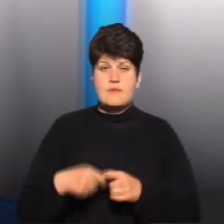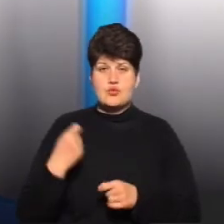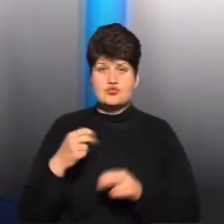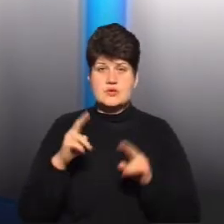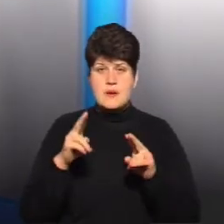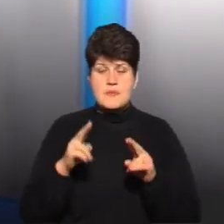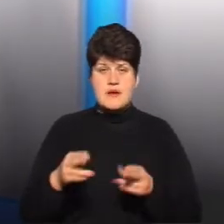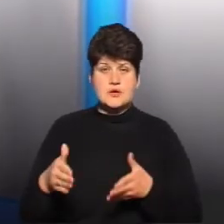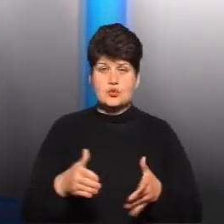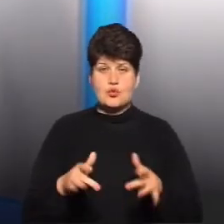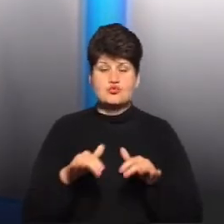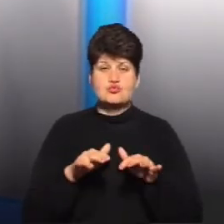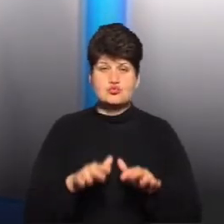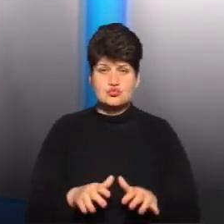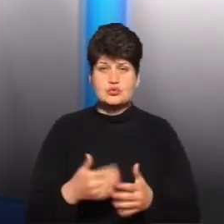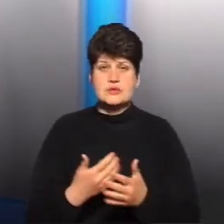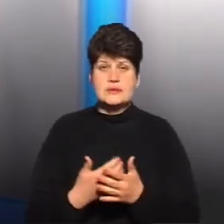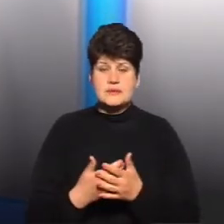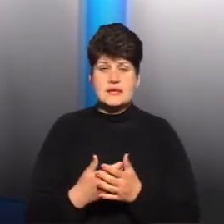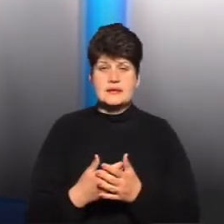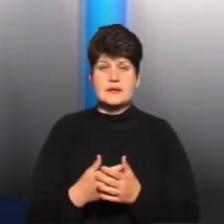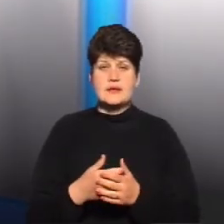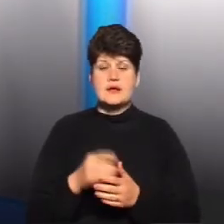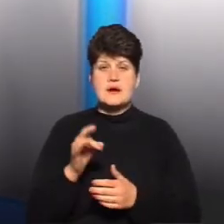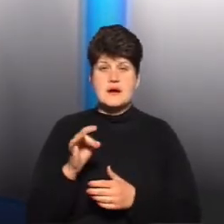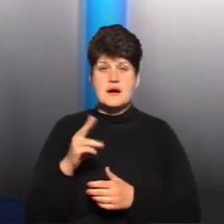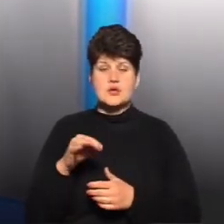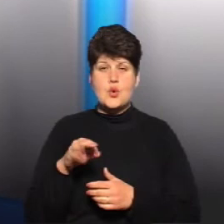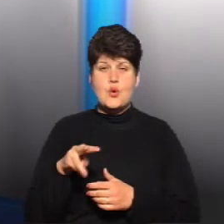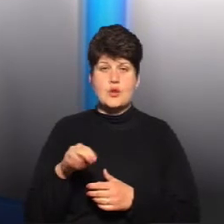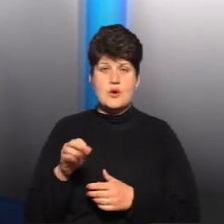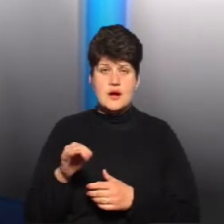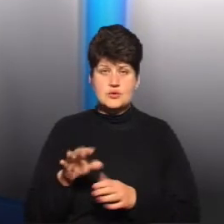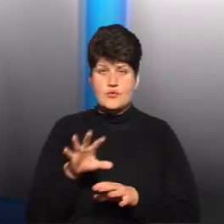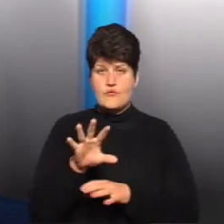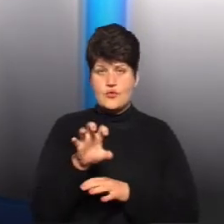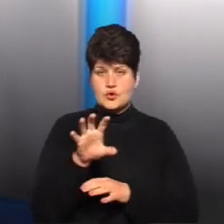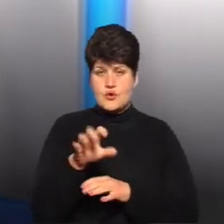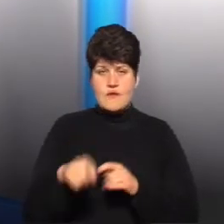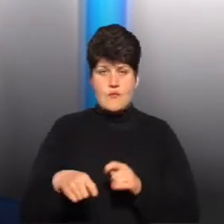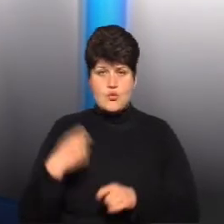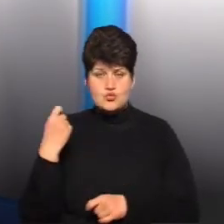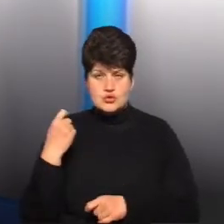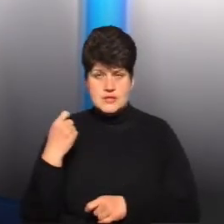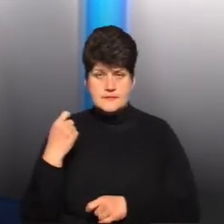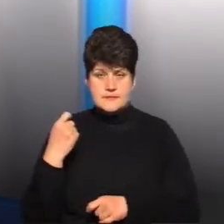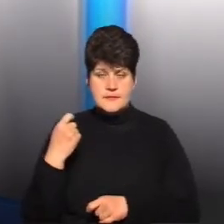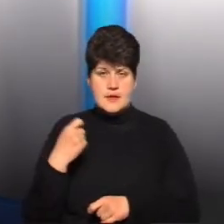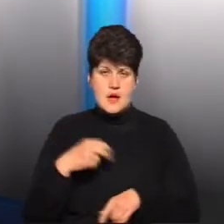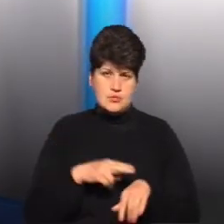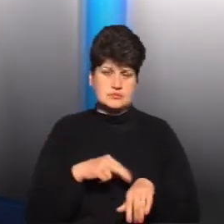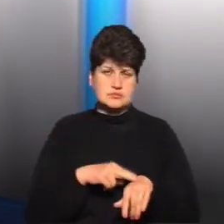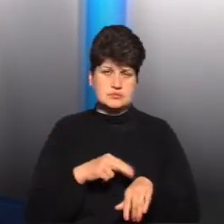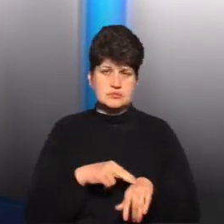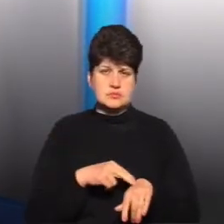дорожнього руху. Наприклад, радіолокатор сфотографував порушення, чи, наприклад, патрульна служба